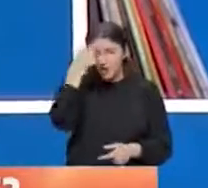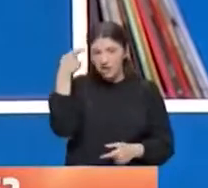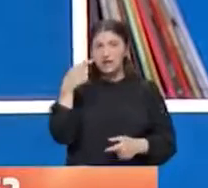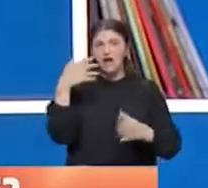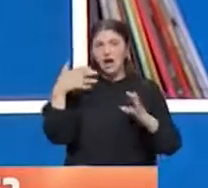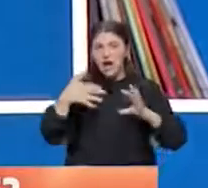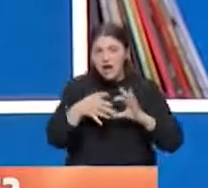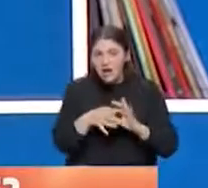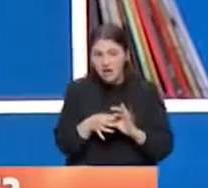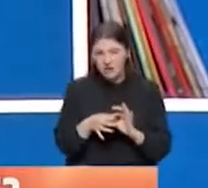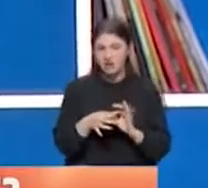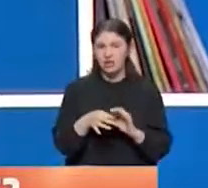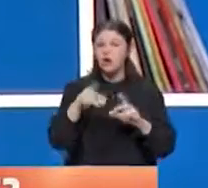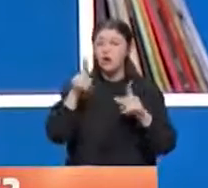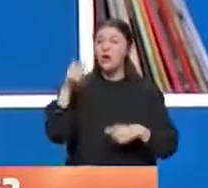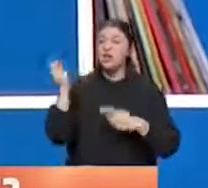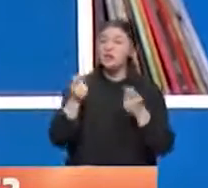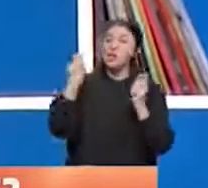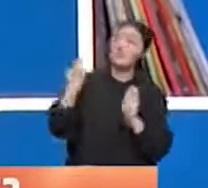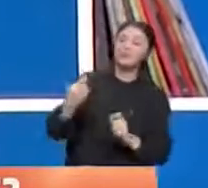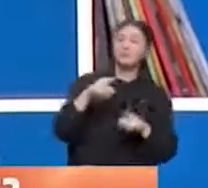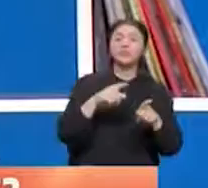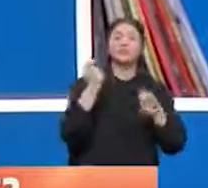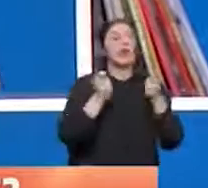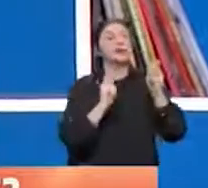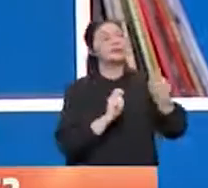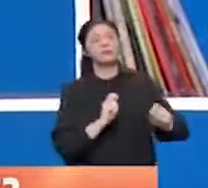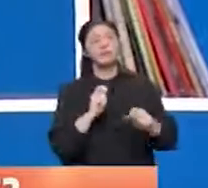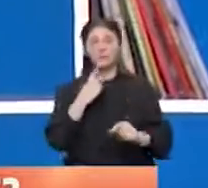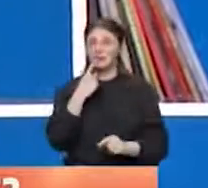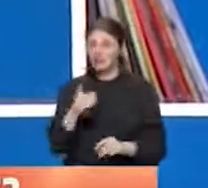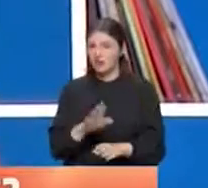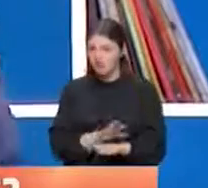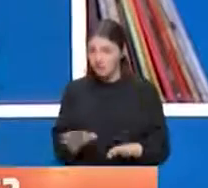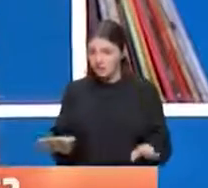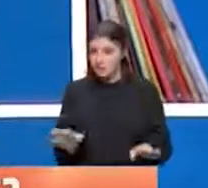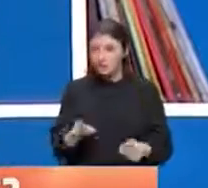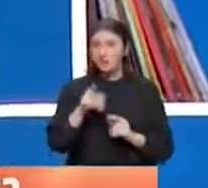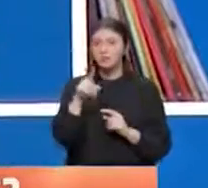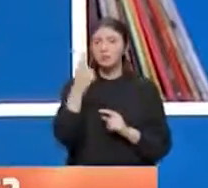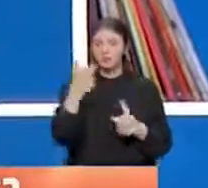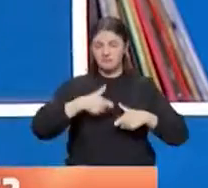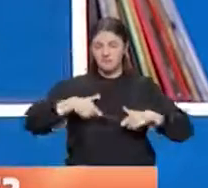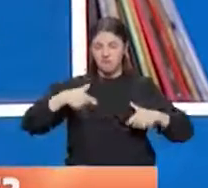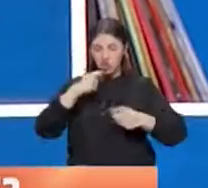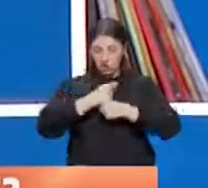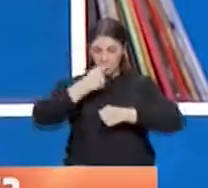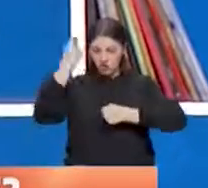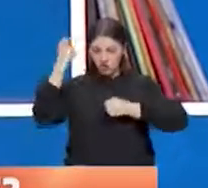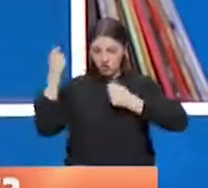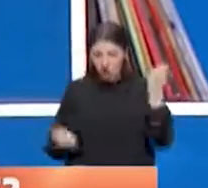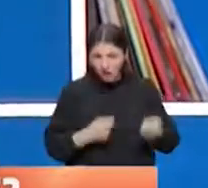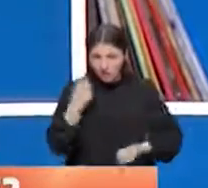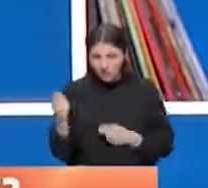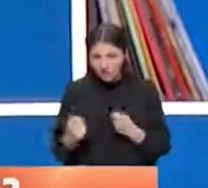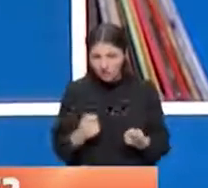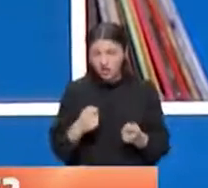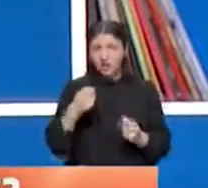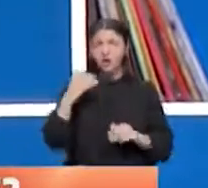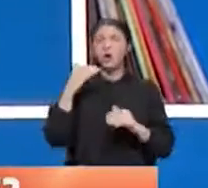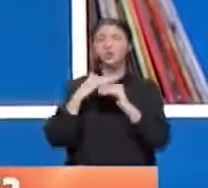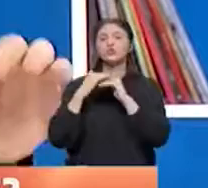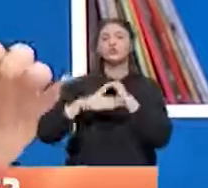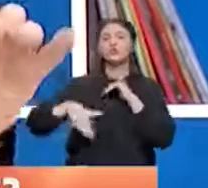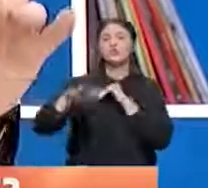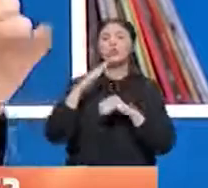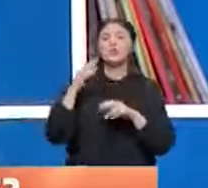kaderiyle ilgili o işini yapsın, bu işini yapsın diyemez. Bu bir milli görevdir.